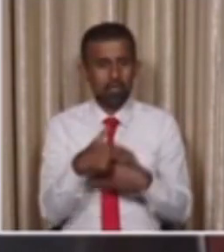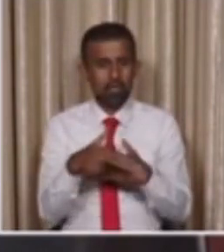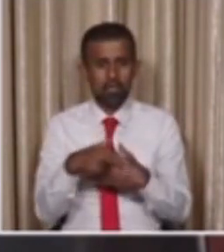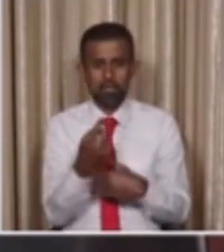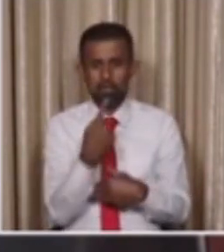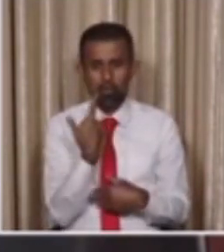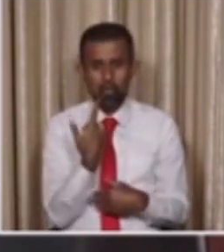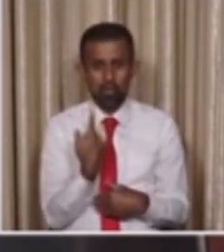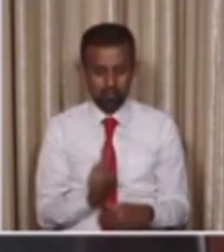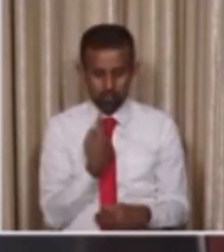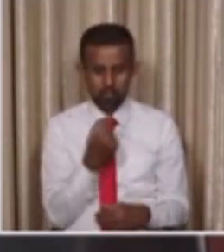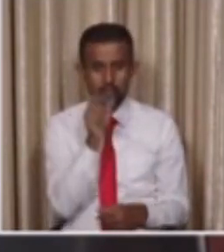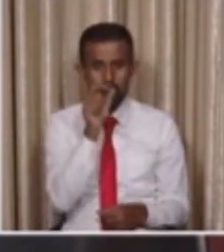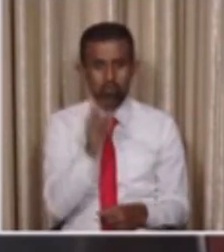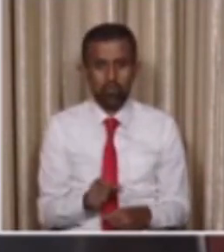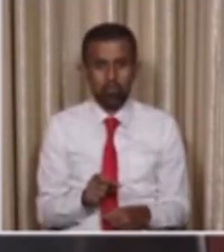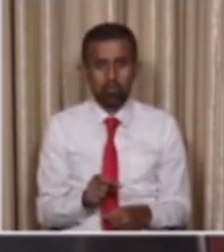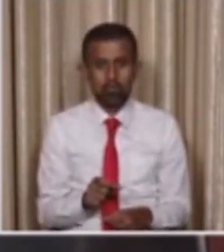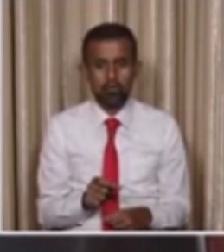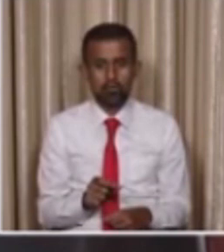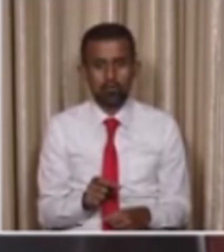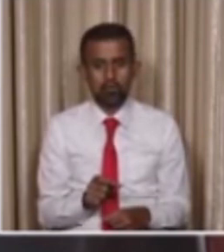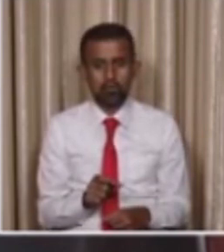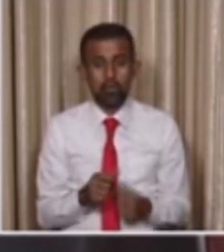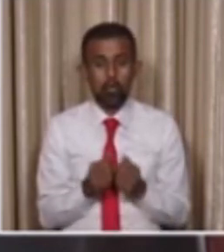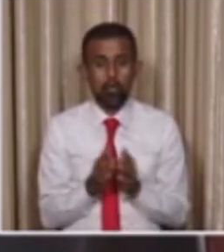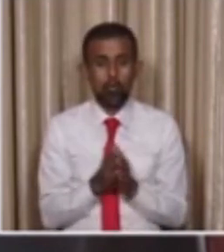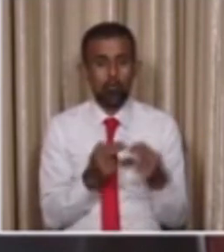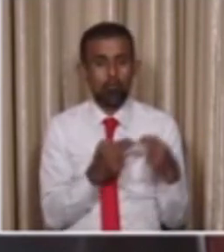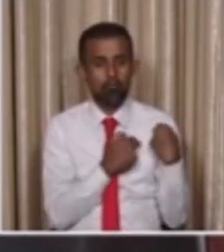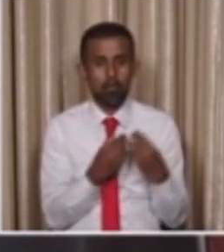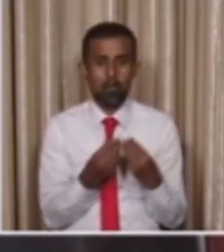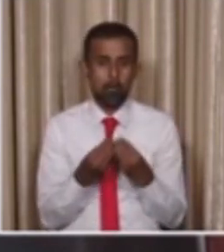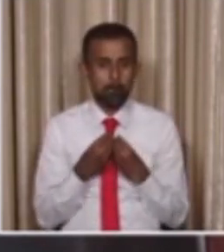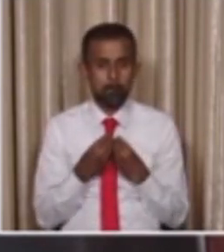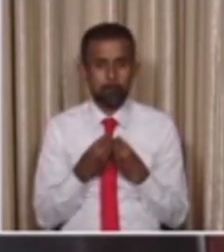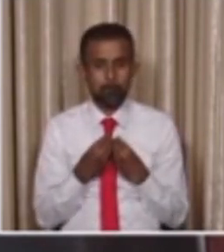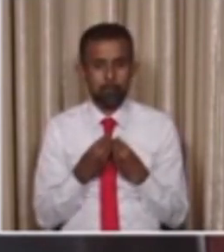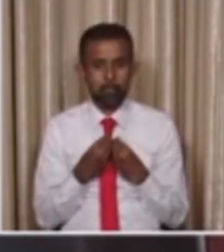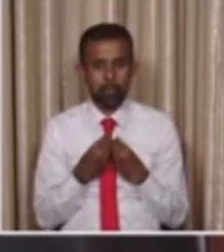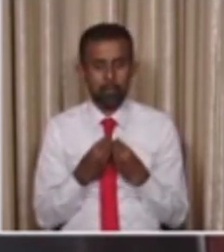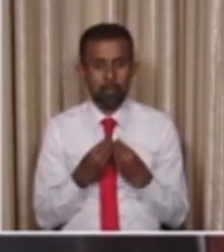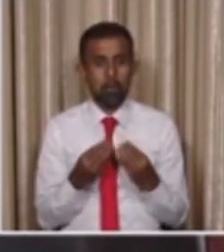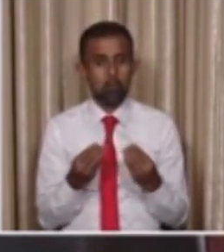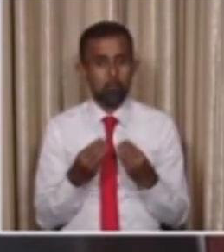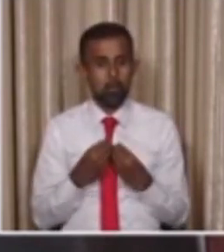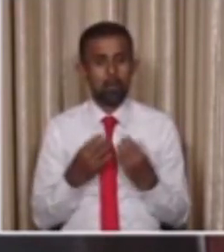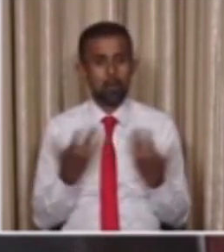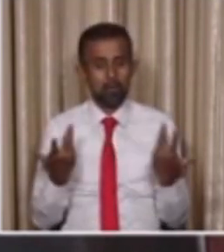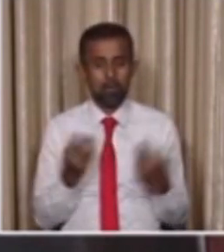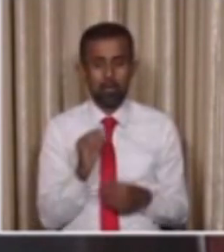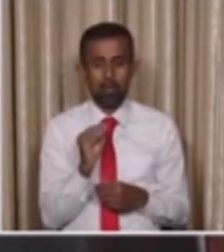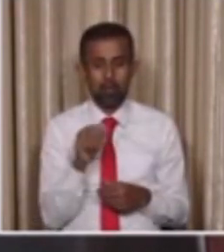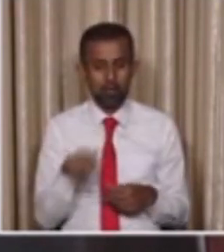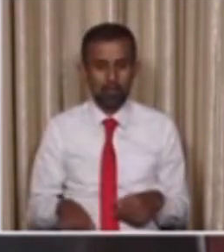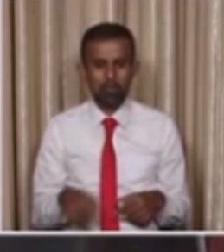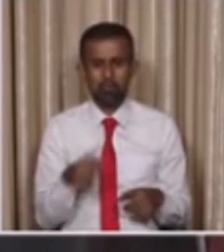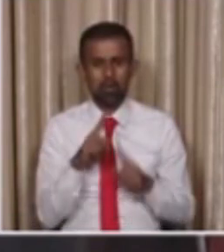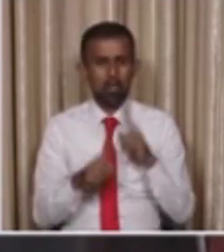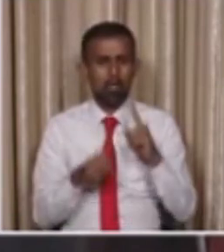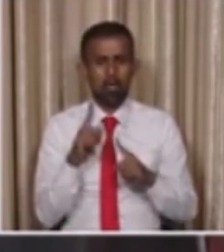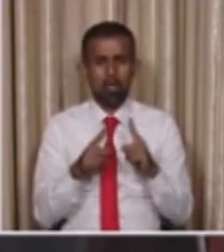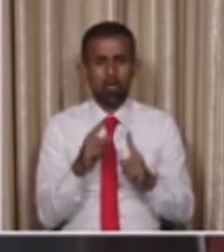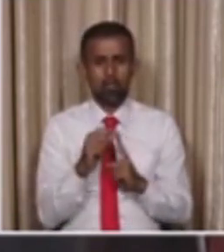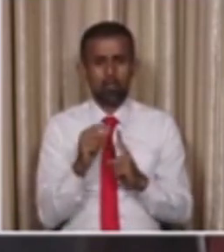තනි මිනිස්සෙක් මේ මුළු වගකීම බාරගත්තා. ඒ බාර නොගත්තා නම් අද මේ විවාදේ කරන්න මේ